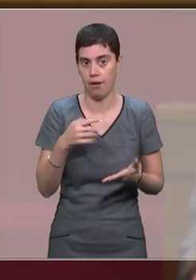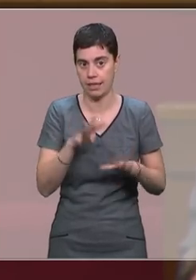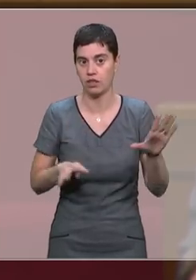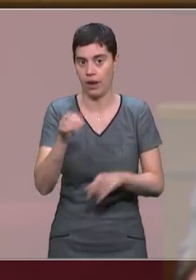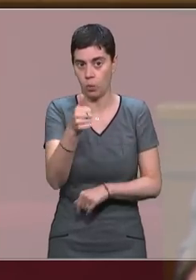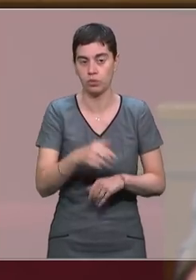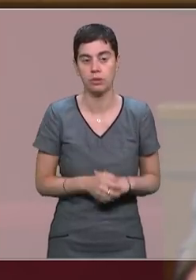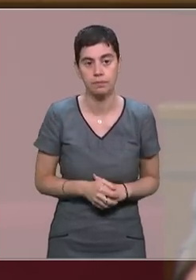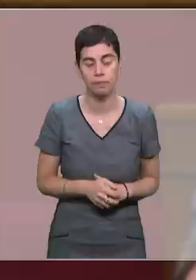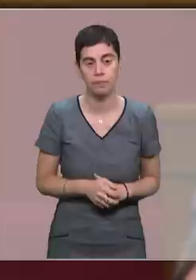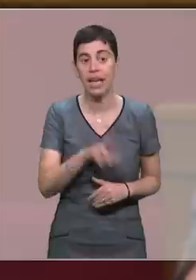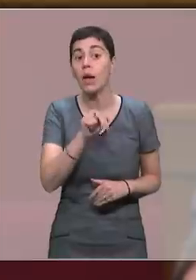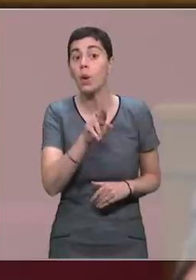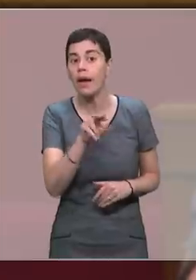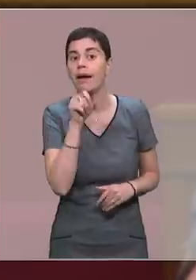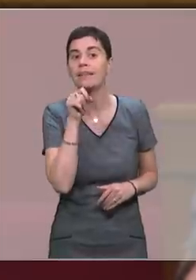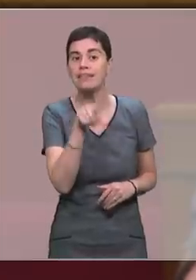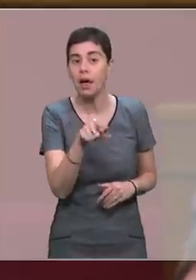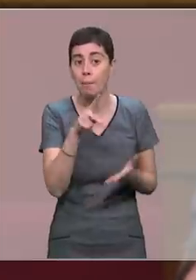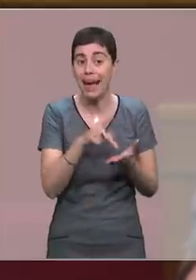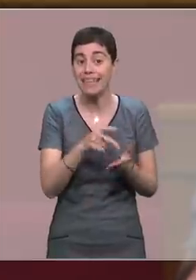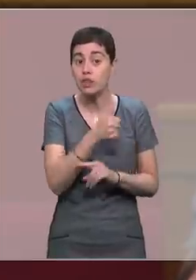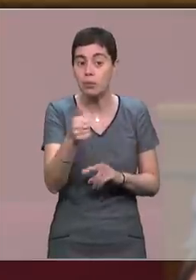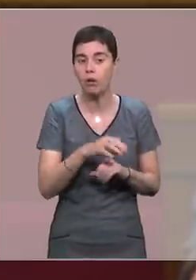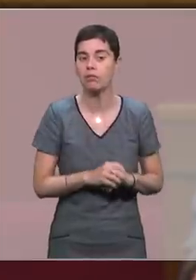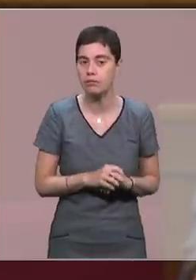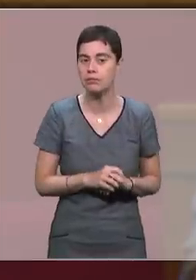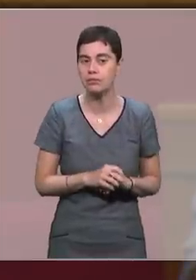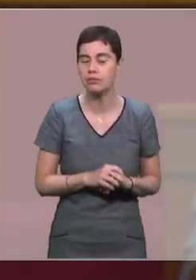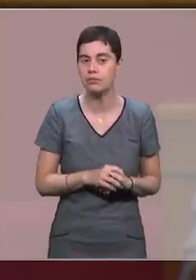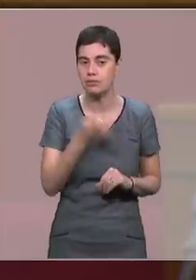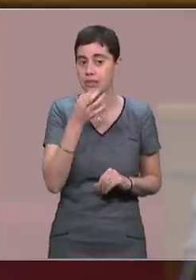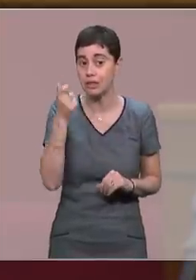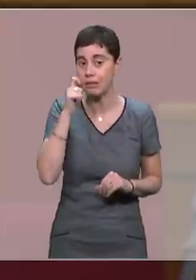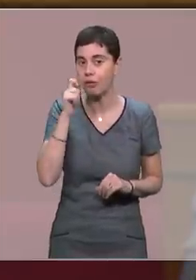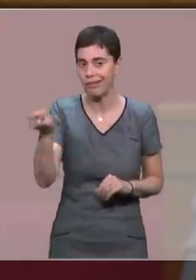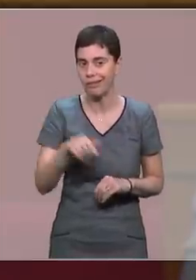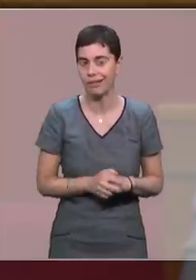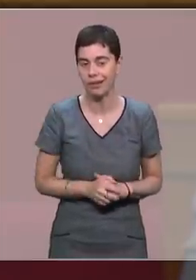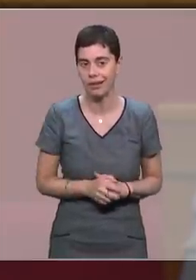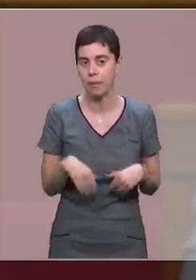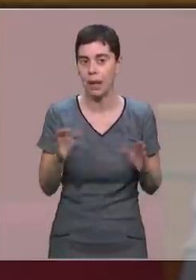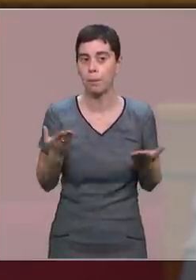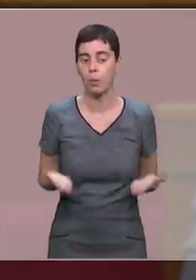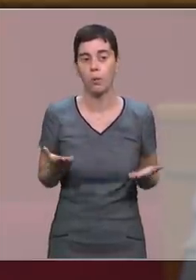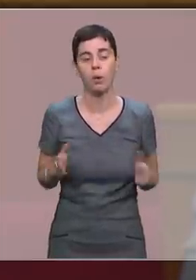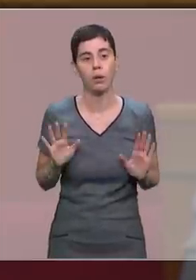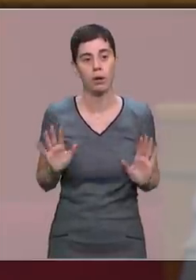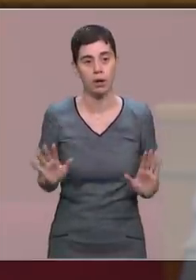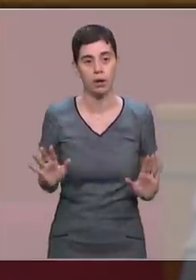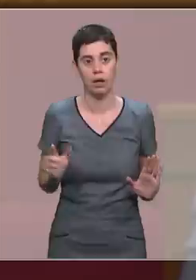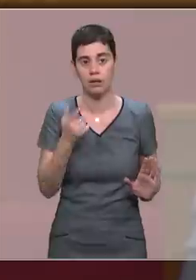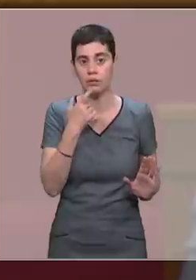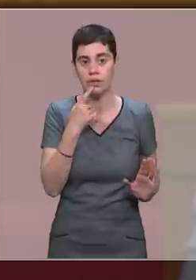réseau. Le RER, ce n'est pas qu'à Paris, a dit le président Macron. Mais pour le moment, c'est plutôt bloqué